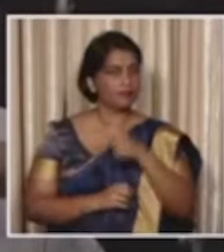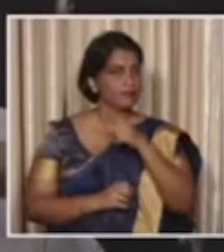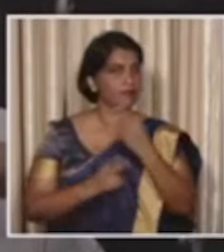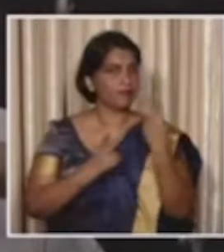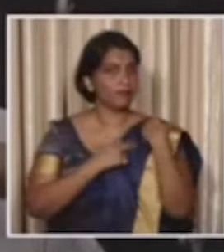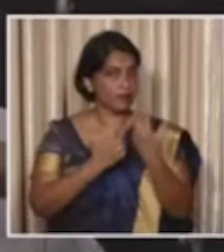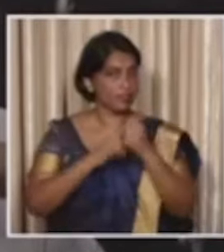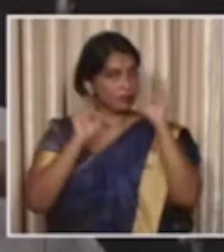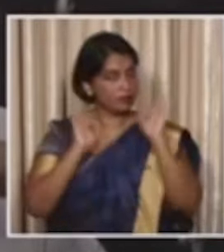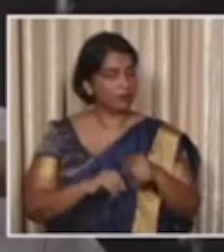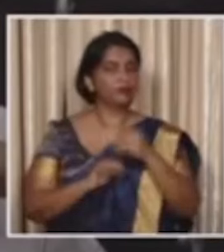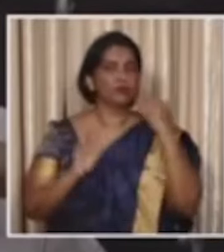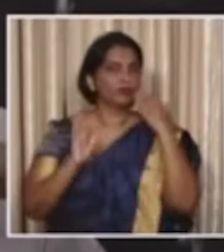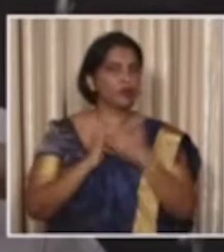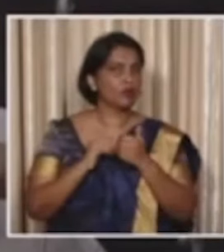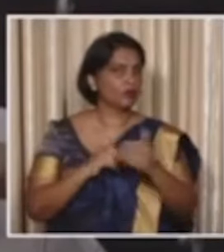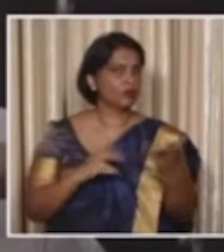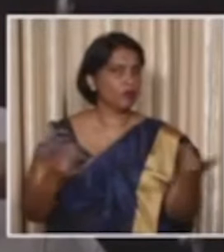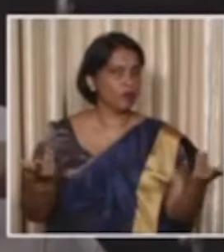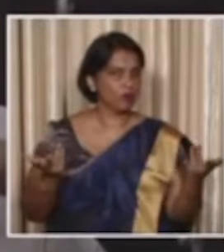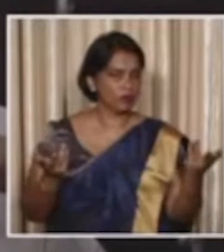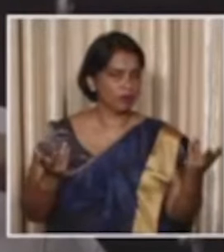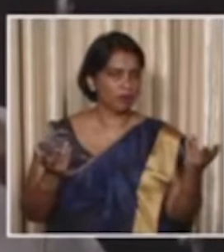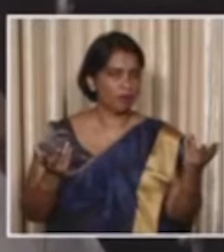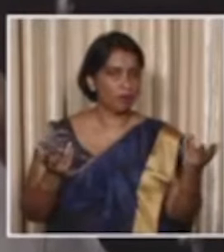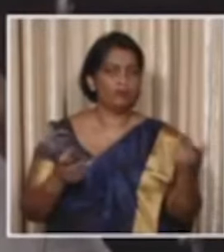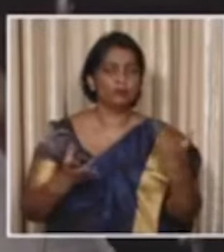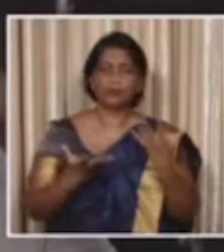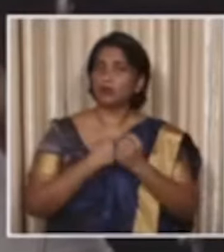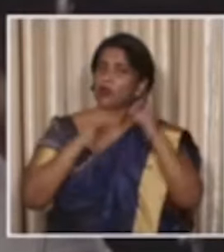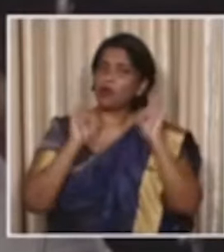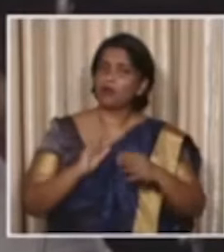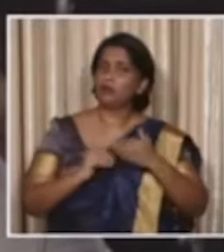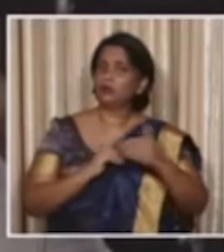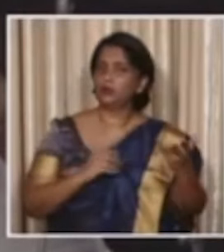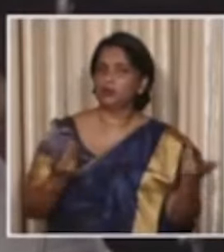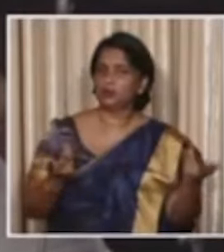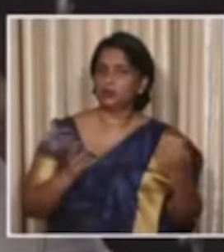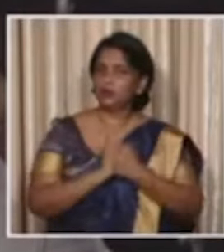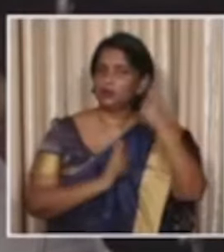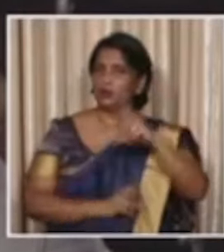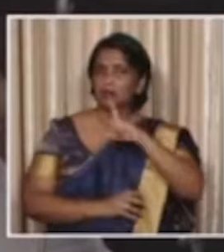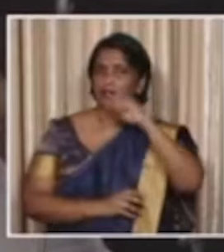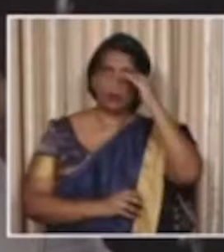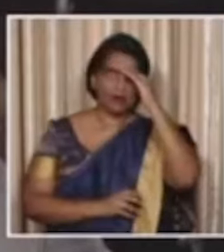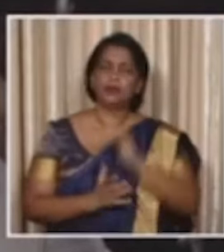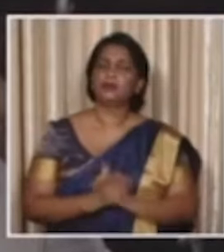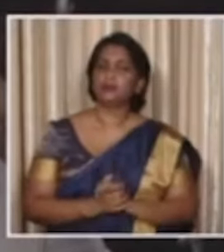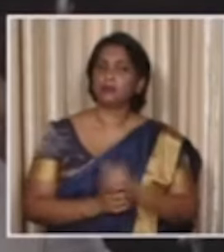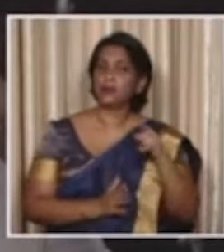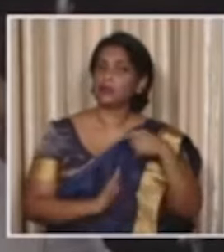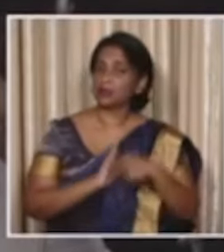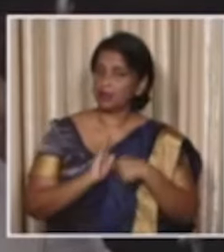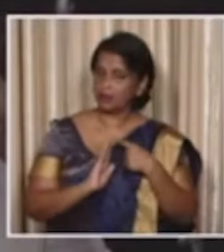බාර නොගැනීම තුළ මොකක්ද ඇති වෙච්ච තත්ත්වය? බාර නොගැනීම තුළ මොකක්ද ඇති වෙච්ච තත්ත්වය කරු නියෝජ්‍ය කතානායකතුමනි? මේ